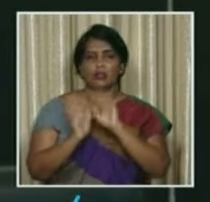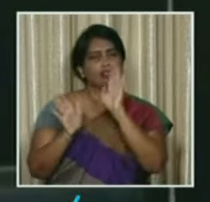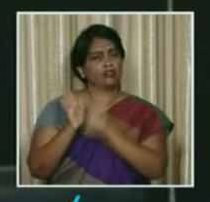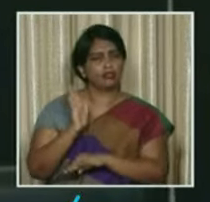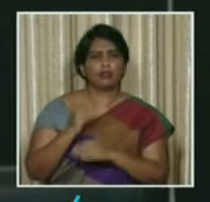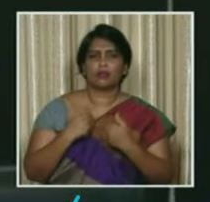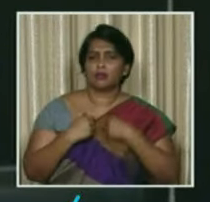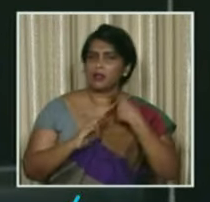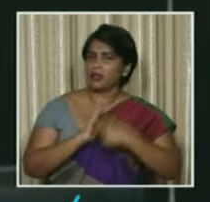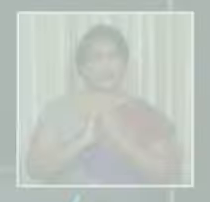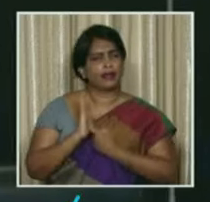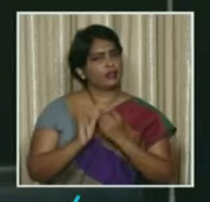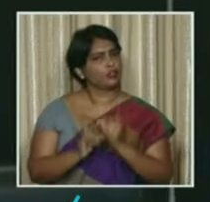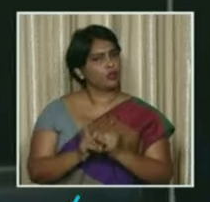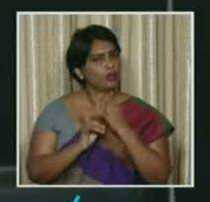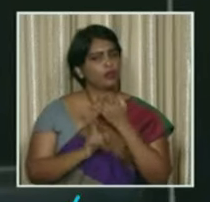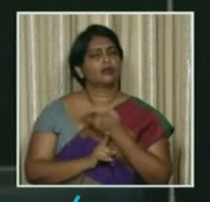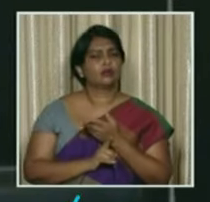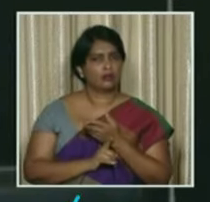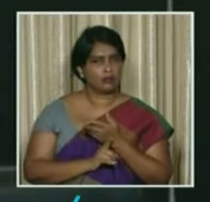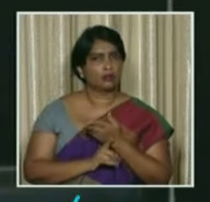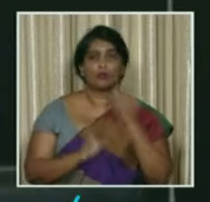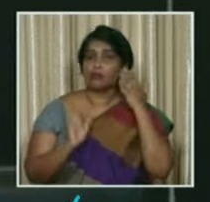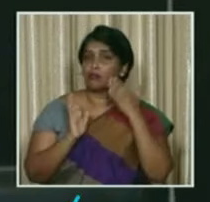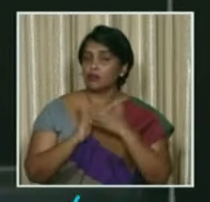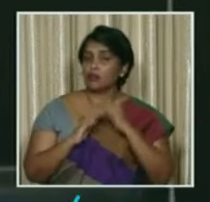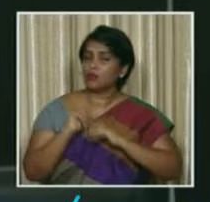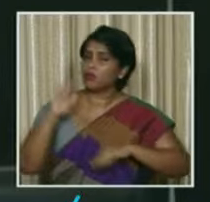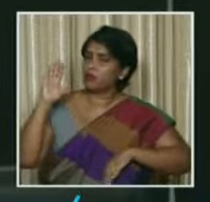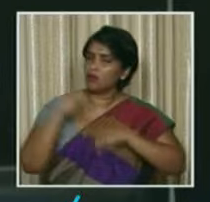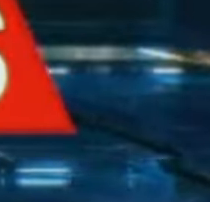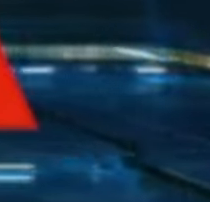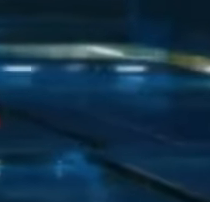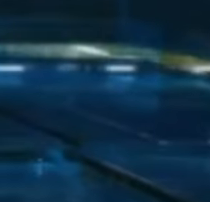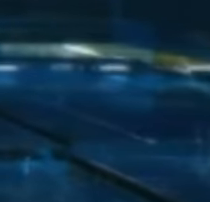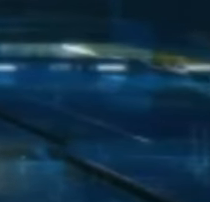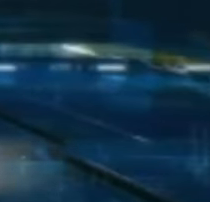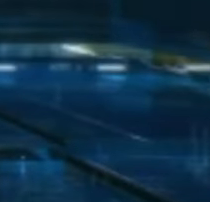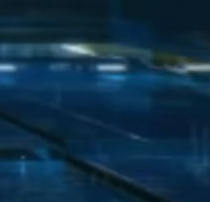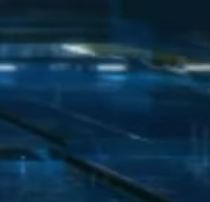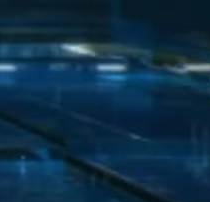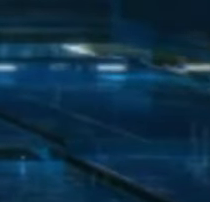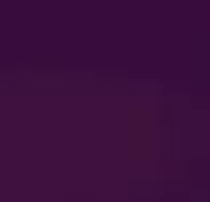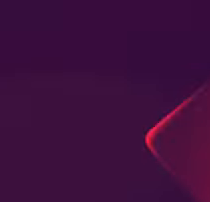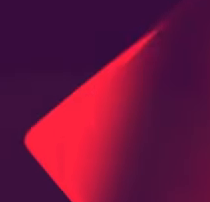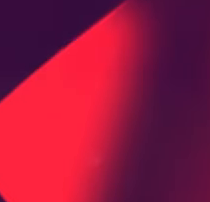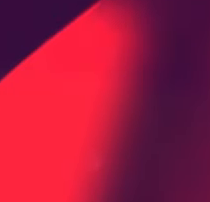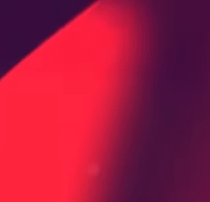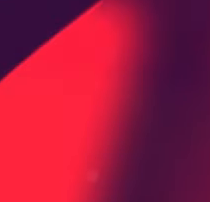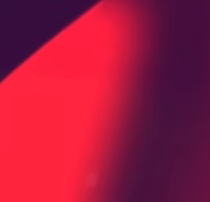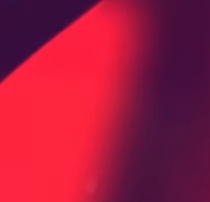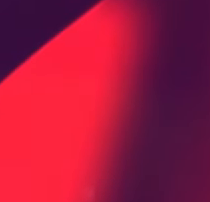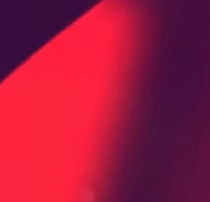අපි මේ රටේ තියෙන නීතිය අනුව මේ මේක සම්බන්ධව ගත හැකි උපරිම පියවර අරන් තියෙනවා